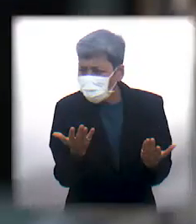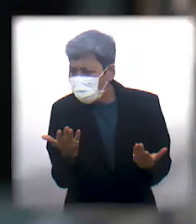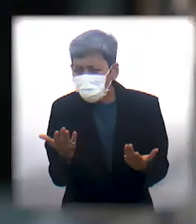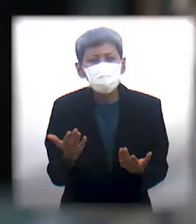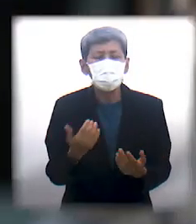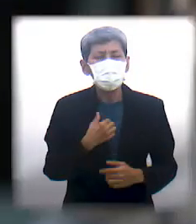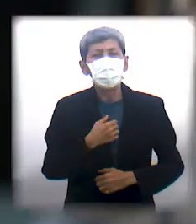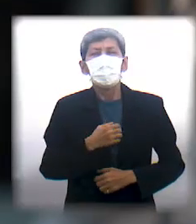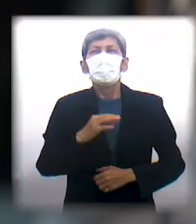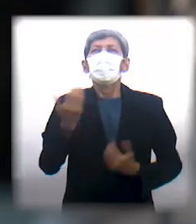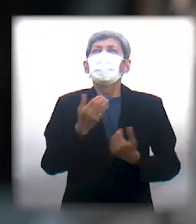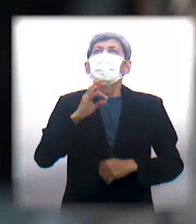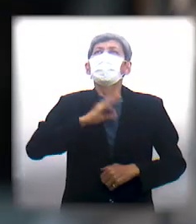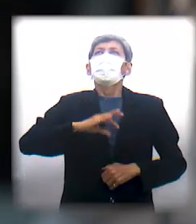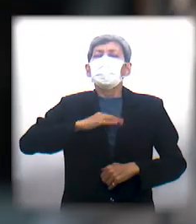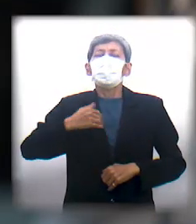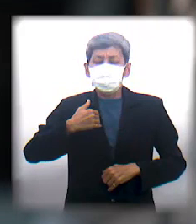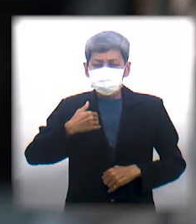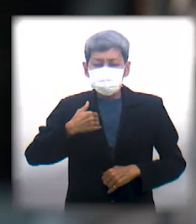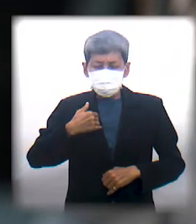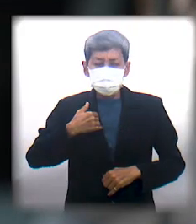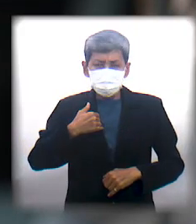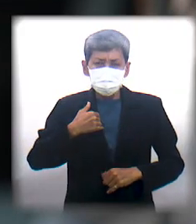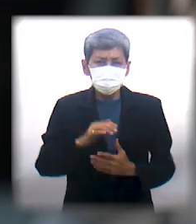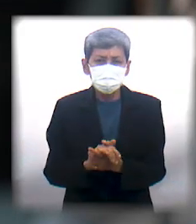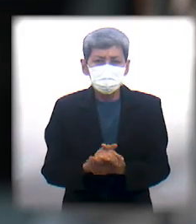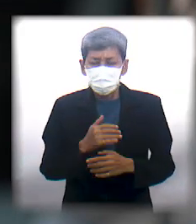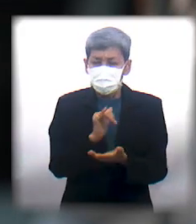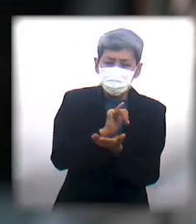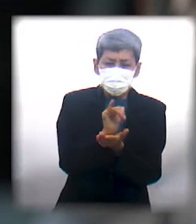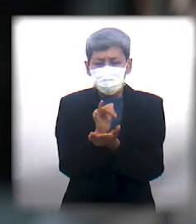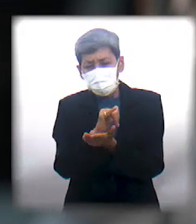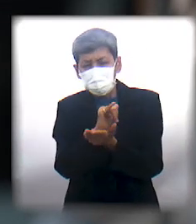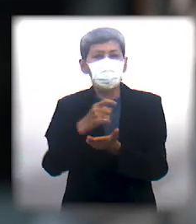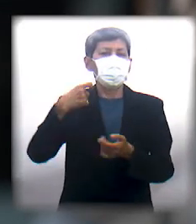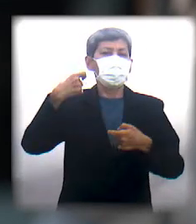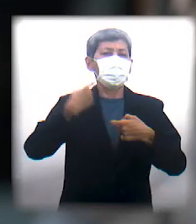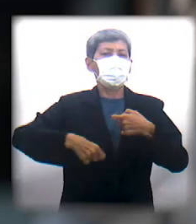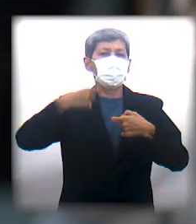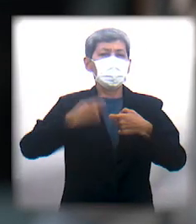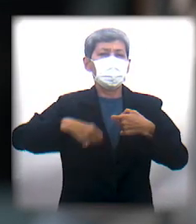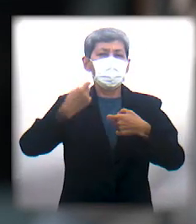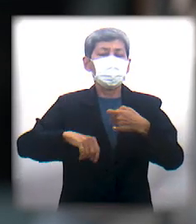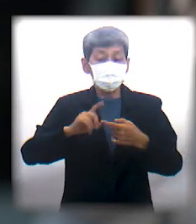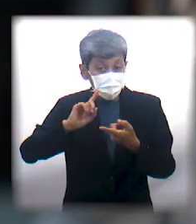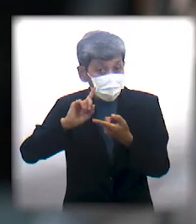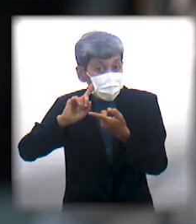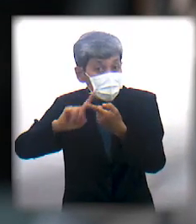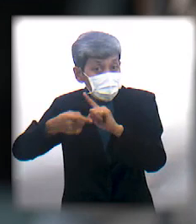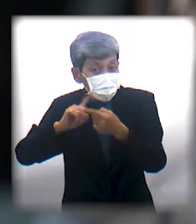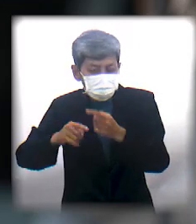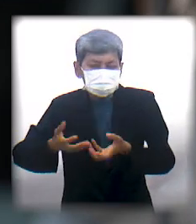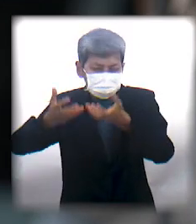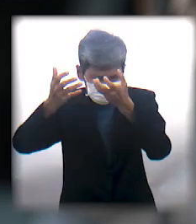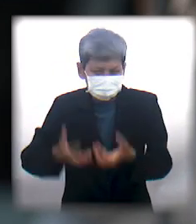ของเขาก็ยังรู้สึกตัวดีว่าแต่ว่าเขาขยับตัวไม่ได้แล้วก็เพื่อนเขาอีกคนนึงก็อาการห